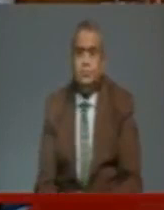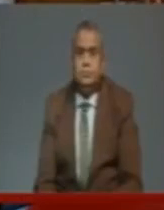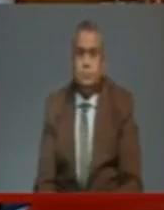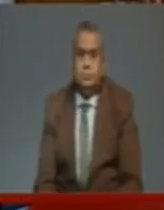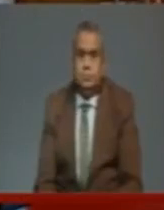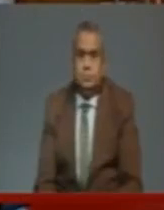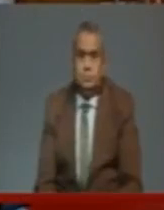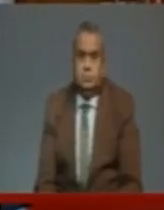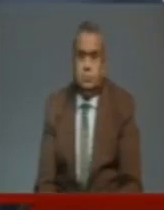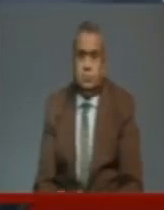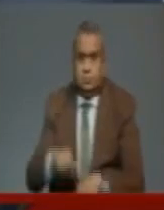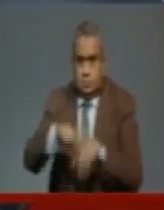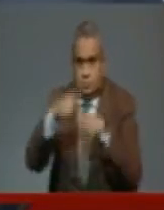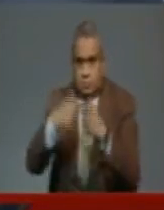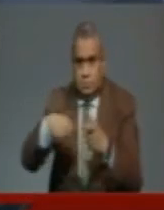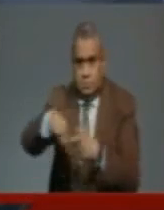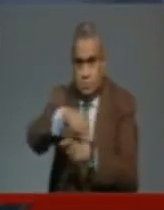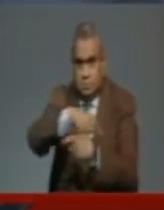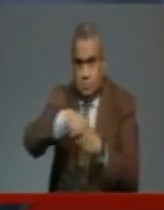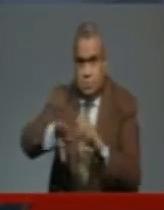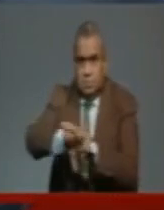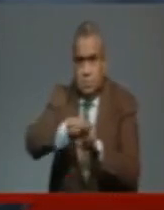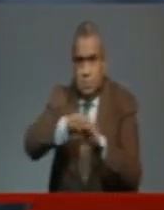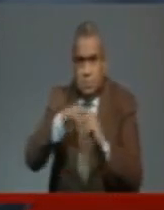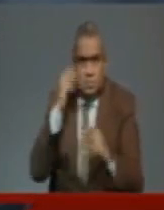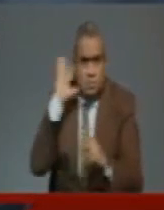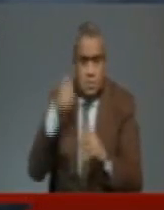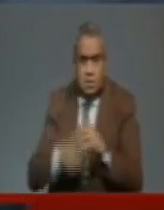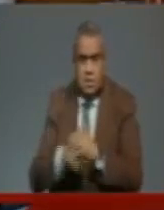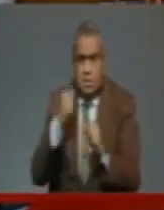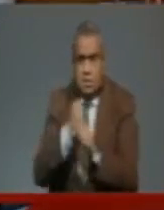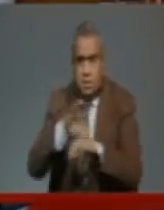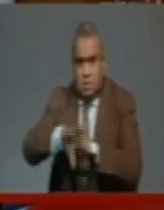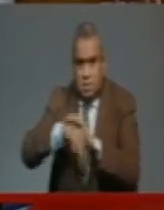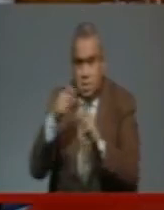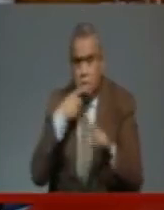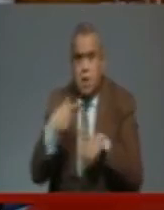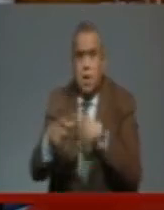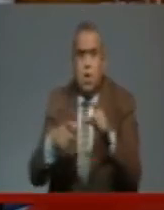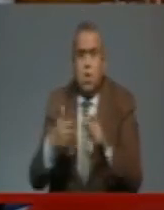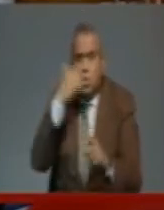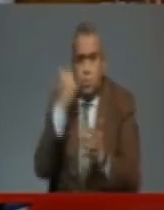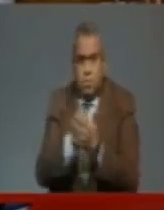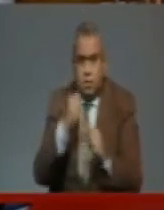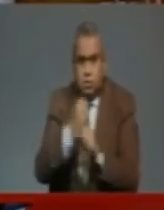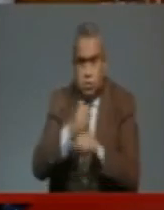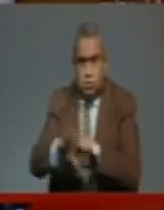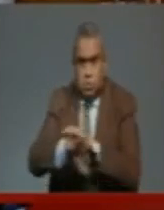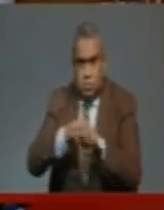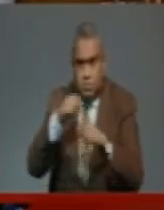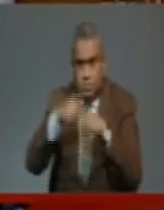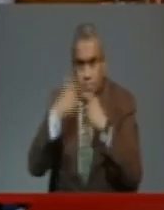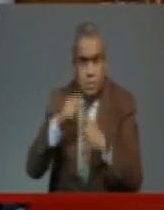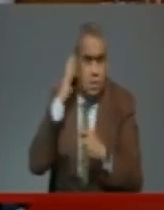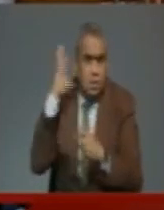اللي بيربط يا فندم بقى هنا عشان نخلق ما يسمى بالممر اللوجستي او المحور اللوجستي اللي بتتغنى بيه النهارده وبتعمل افلام عنه النهارده